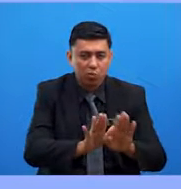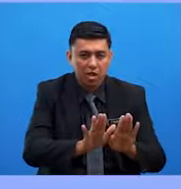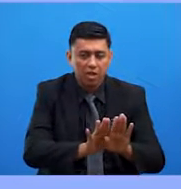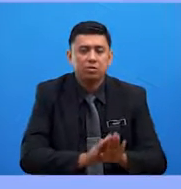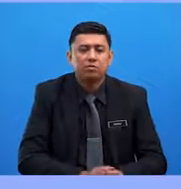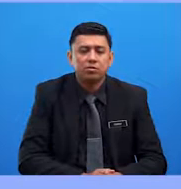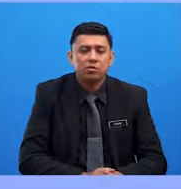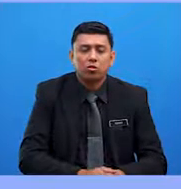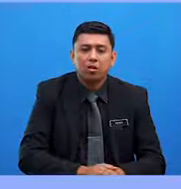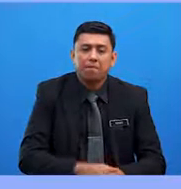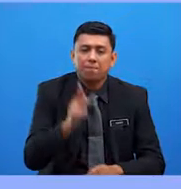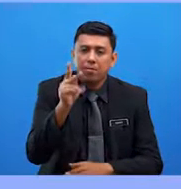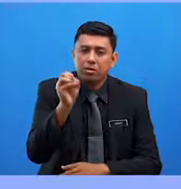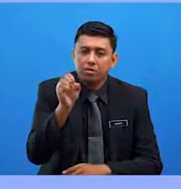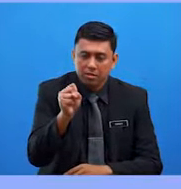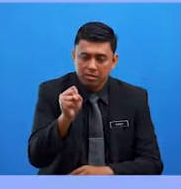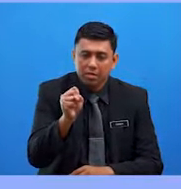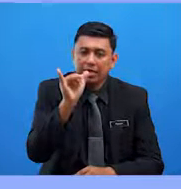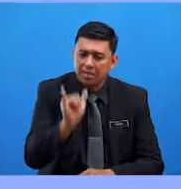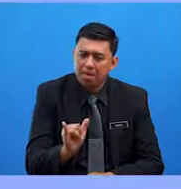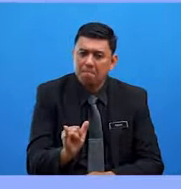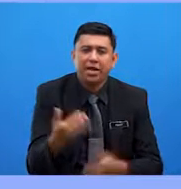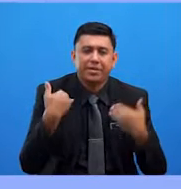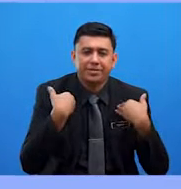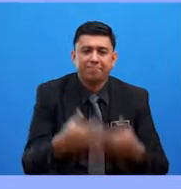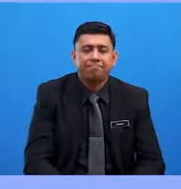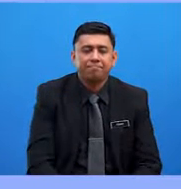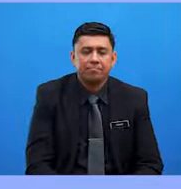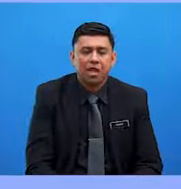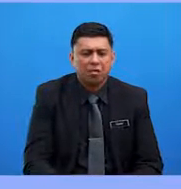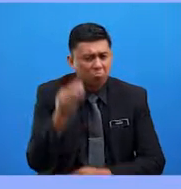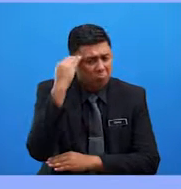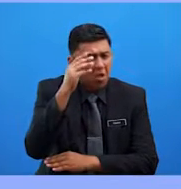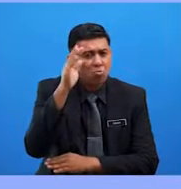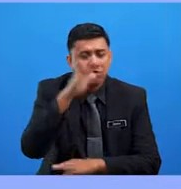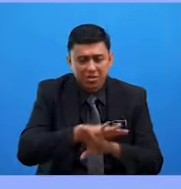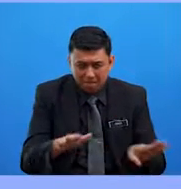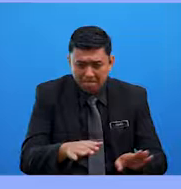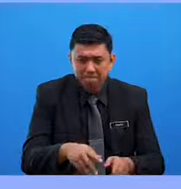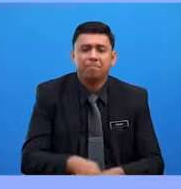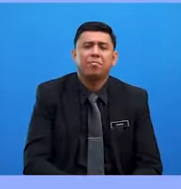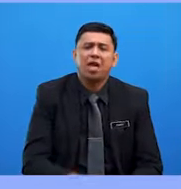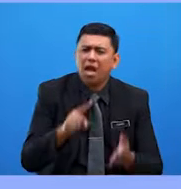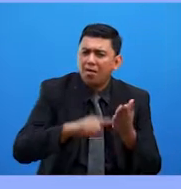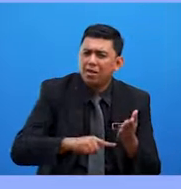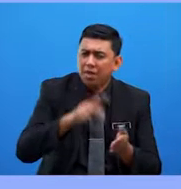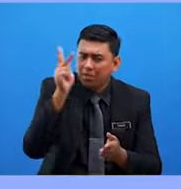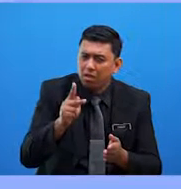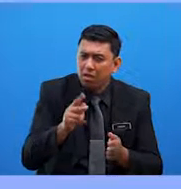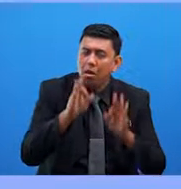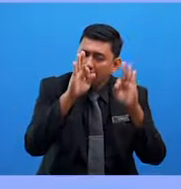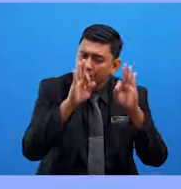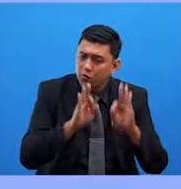dengan kos-kos yang terlibat. Tahu tak pelajar semua apakah formula